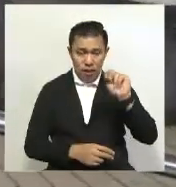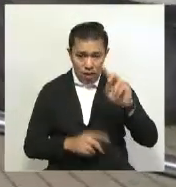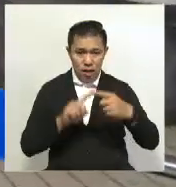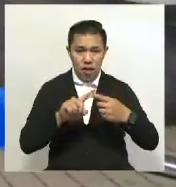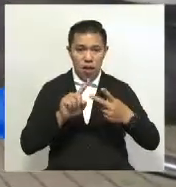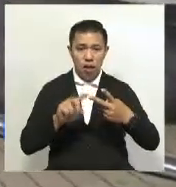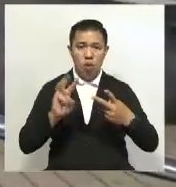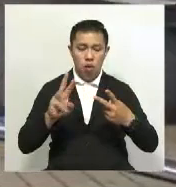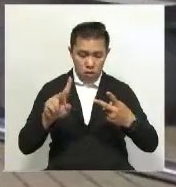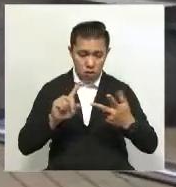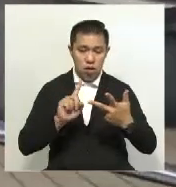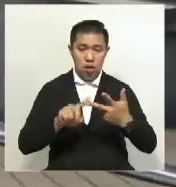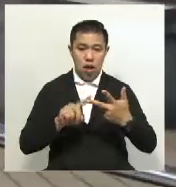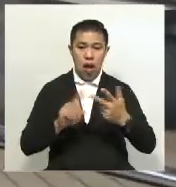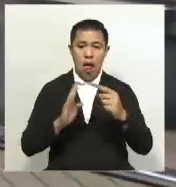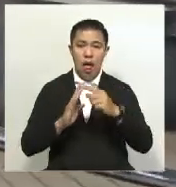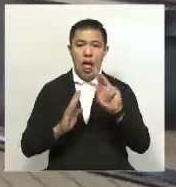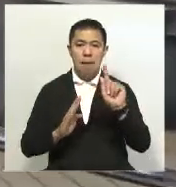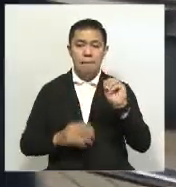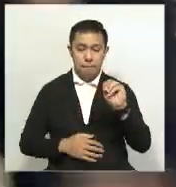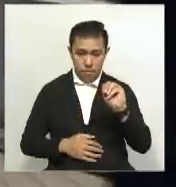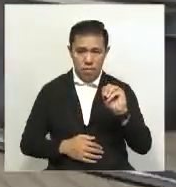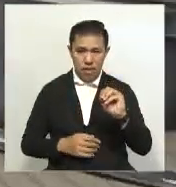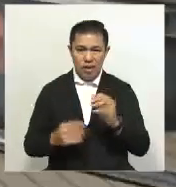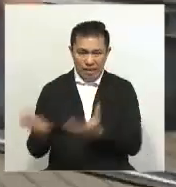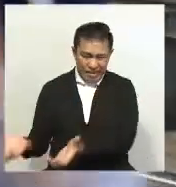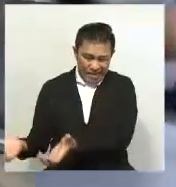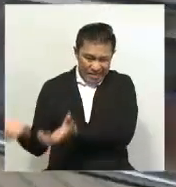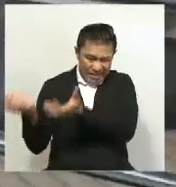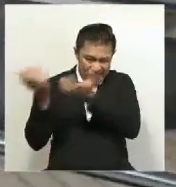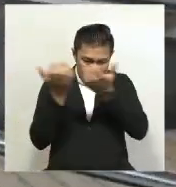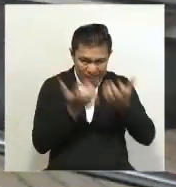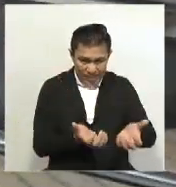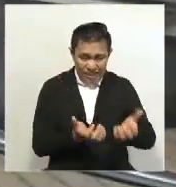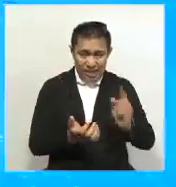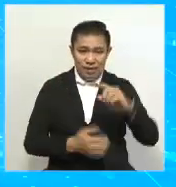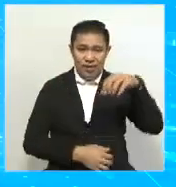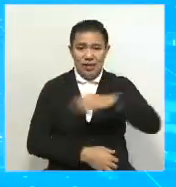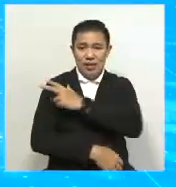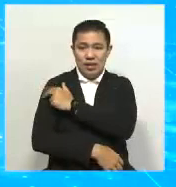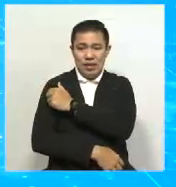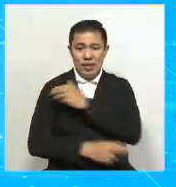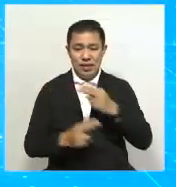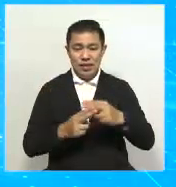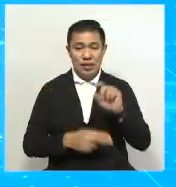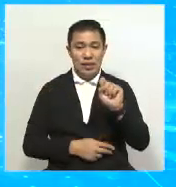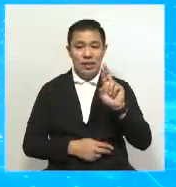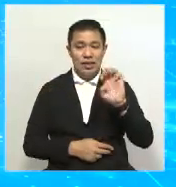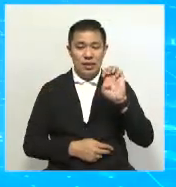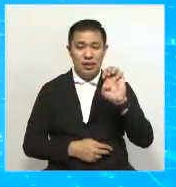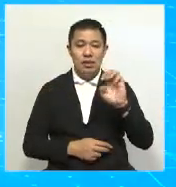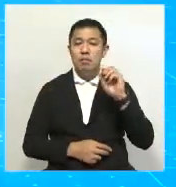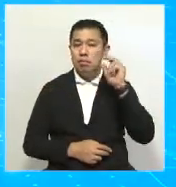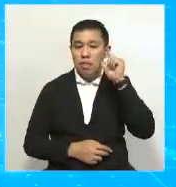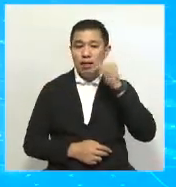ทวโรจน์แปลงกระโทกและร้อยโทเขมราชดวงแก้วออกจากจุดเกิดเหตุและลำเลียงไปยังโรงพยาบาลศรีสังวาลแม่ฮ่องสอน